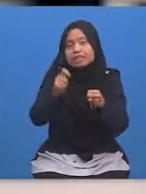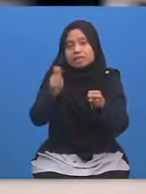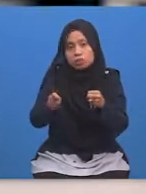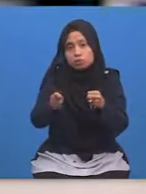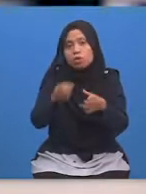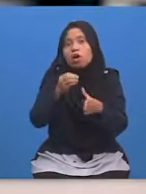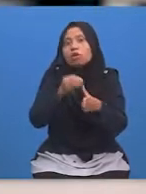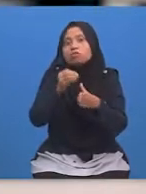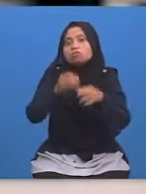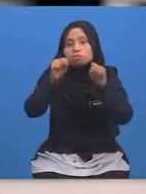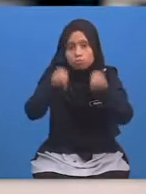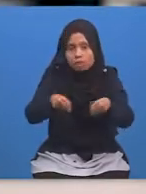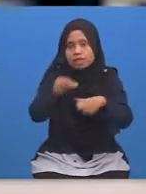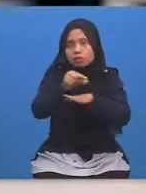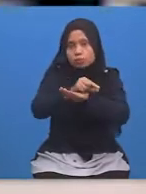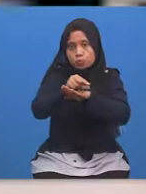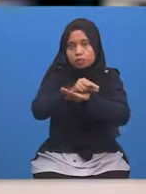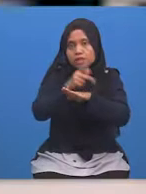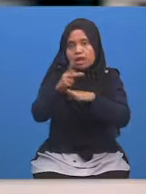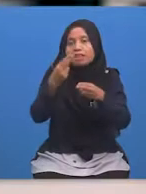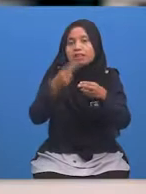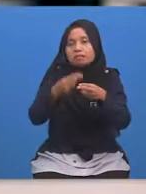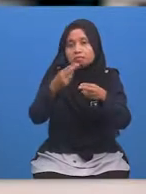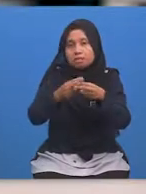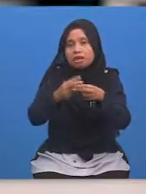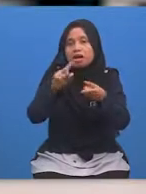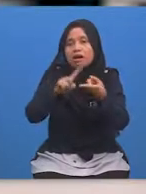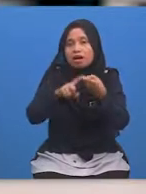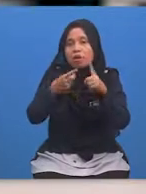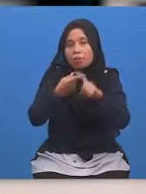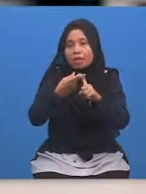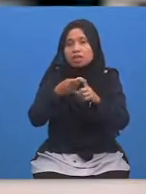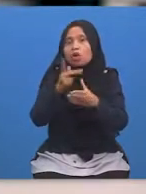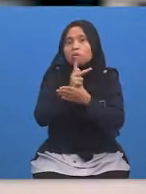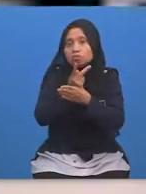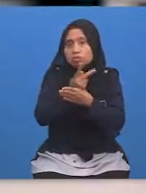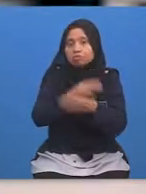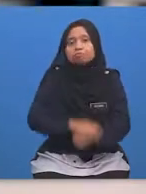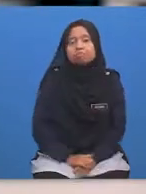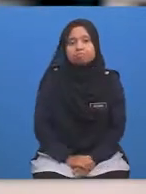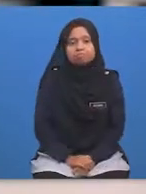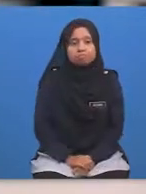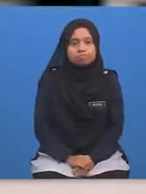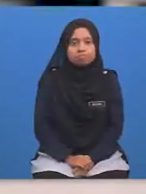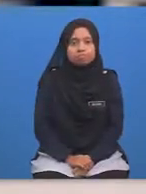atau boleh menggunakan nama rakan-rakan kongsi.